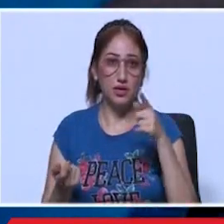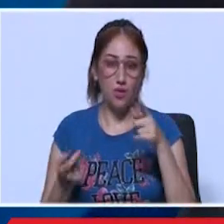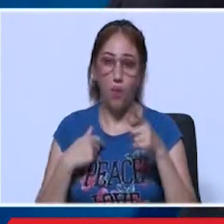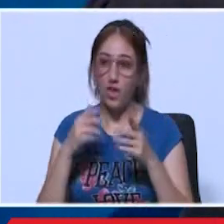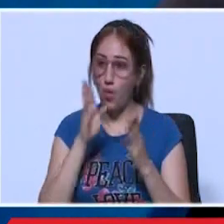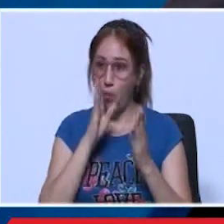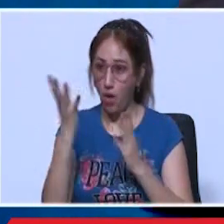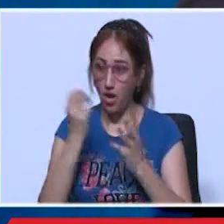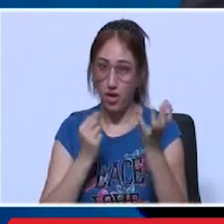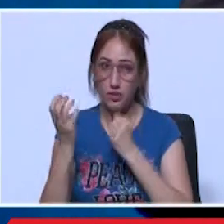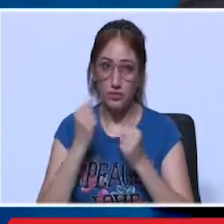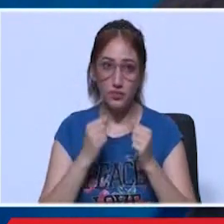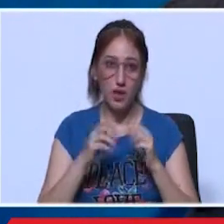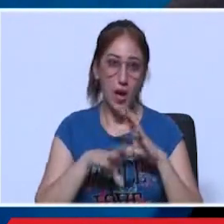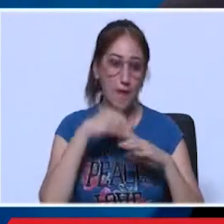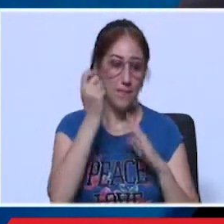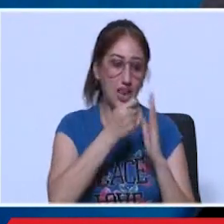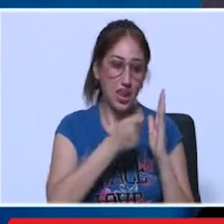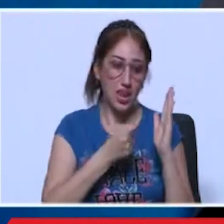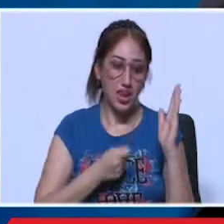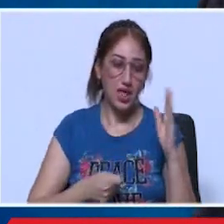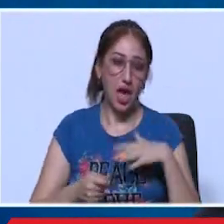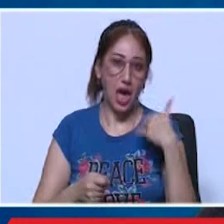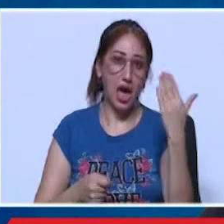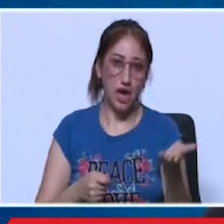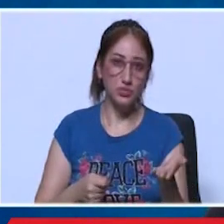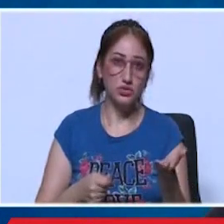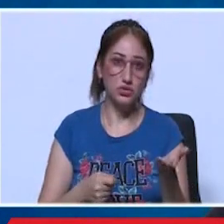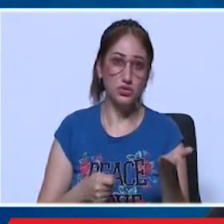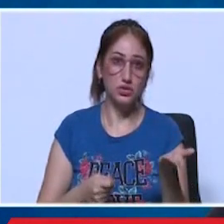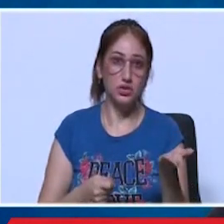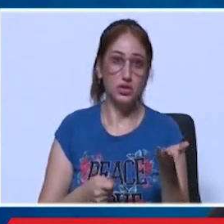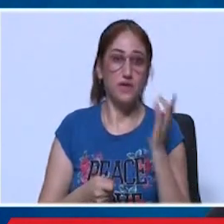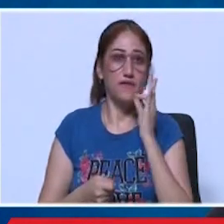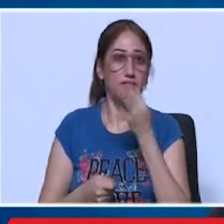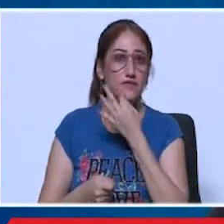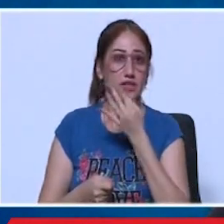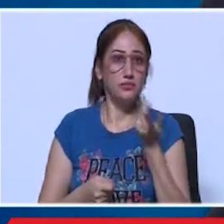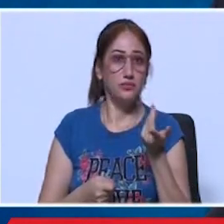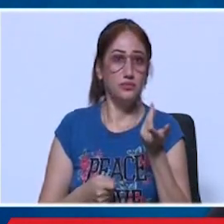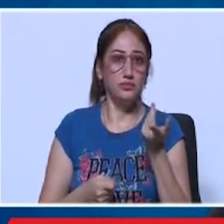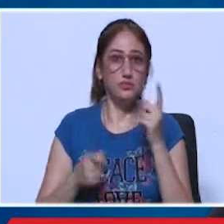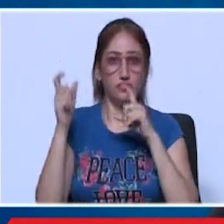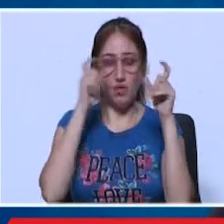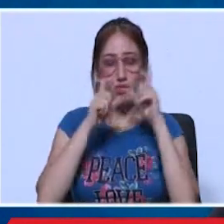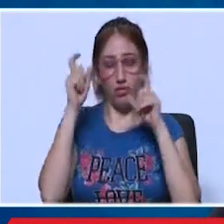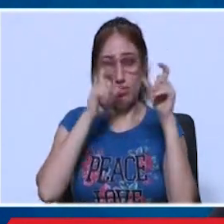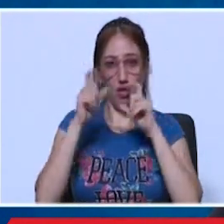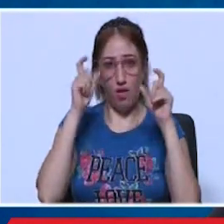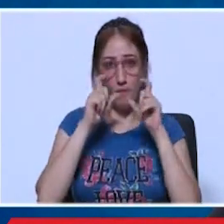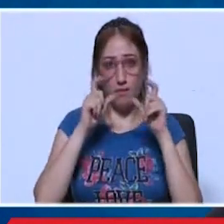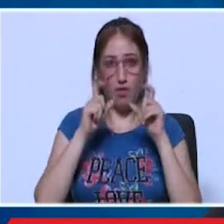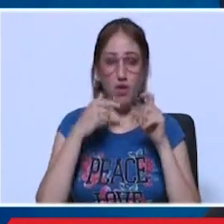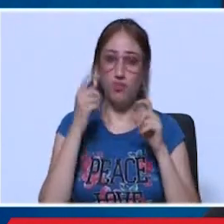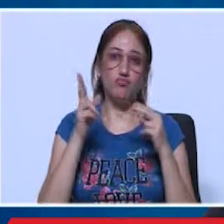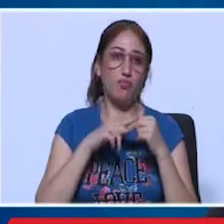دي وبعملها في السيناريو وبقدمها وبحط الحاجات دي في الرقابه واول ما